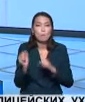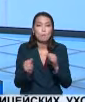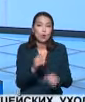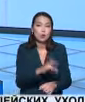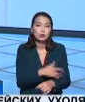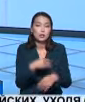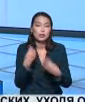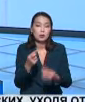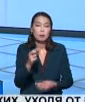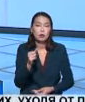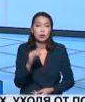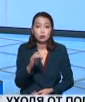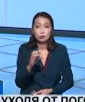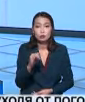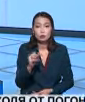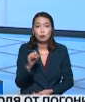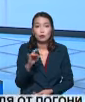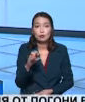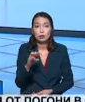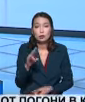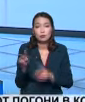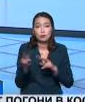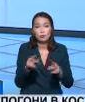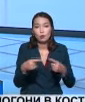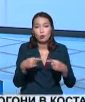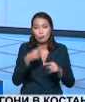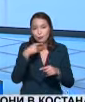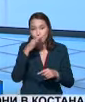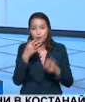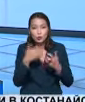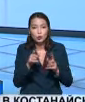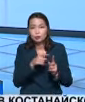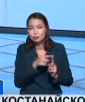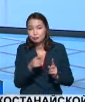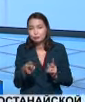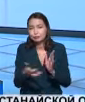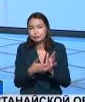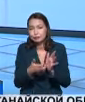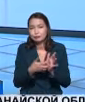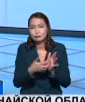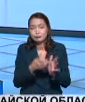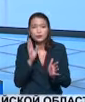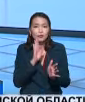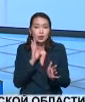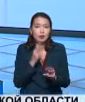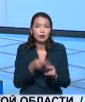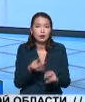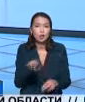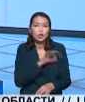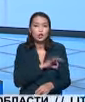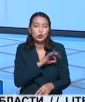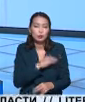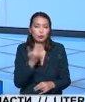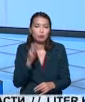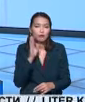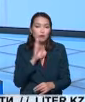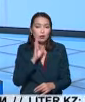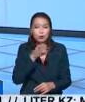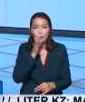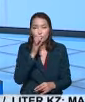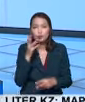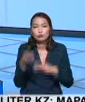в БАТАСУ Арнаса. В надзорном органе считают, что в период тотального дефицита это привело к нерациональному использованию живительной влаги и собираются